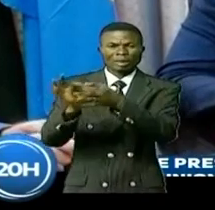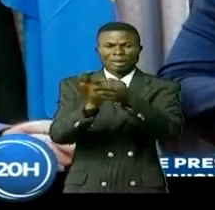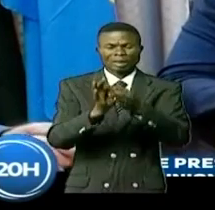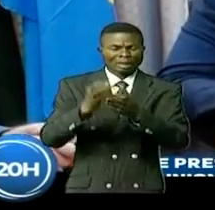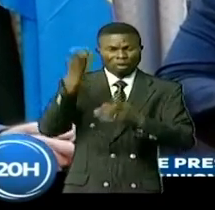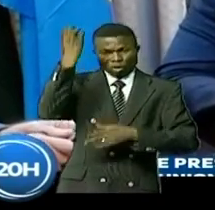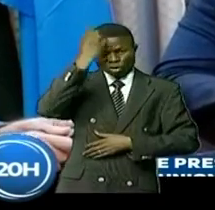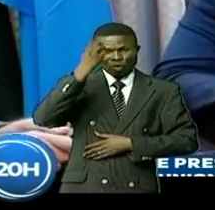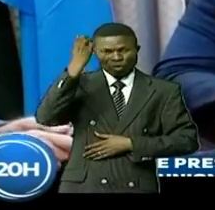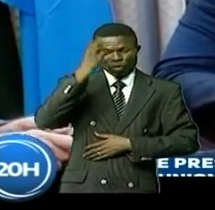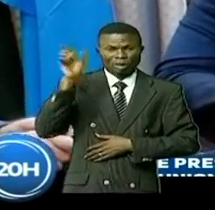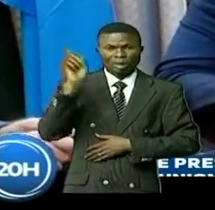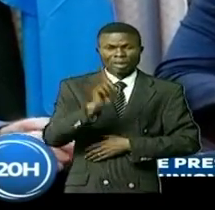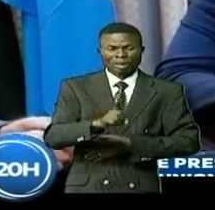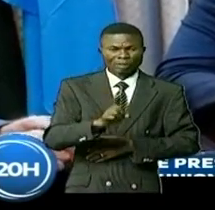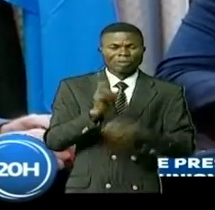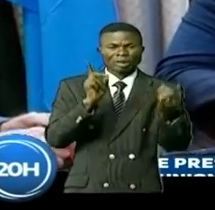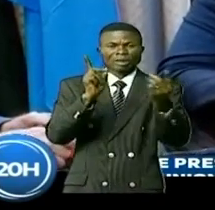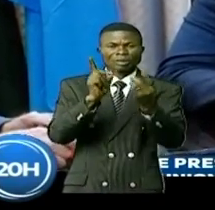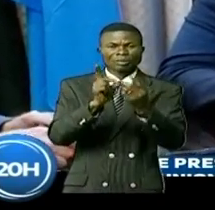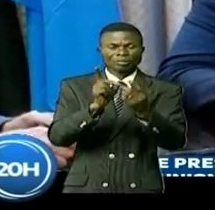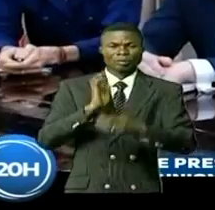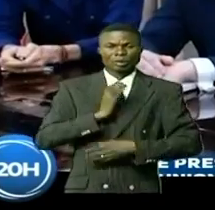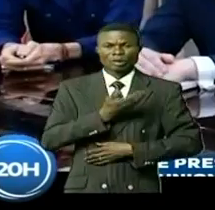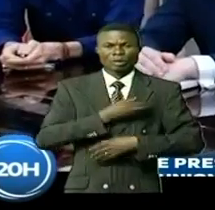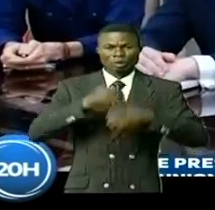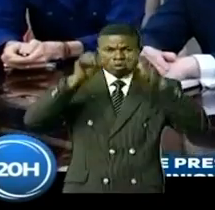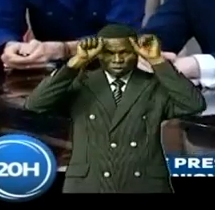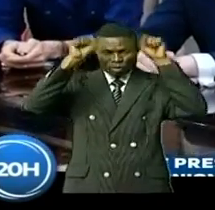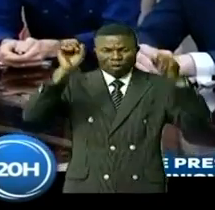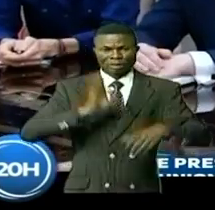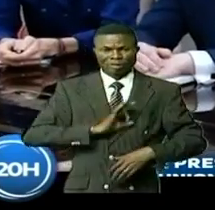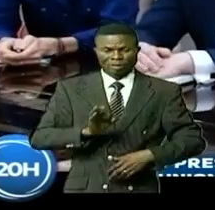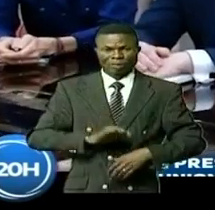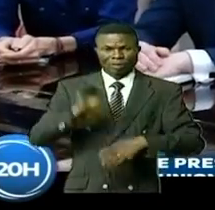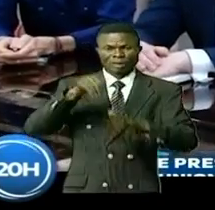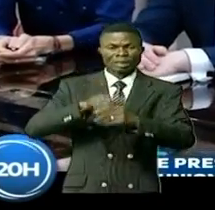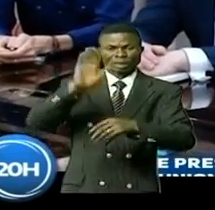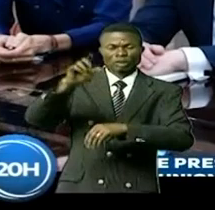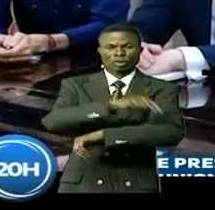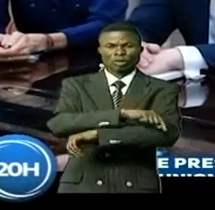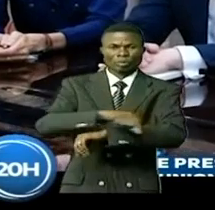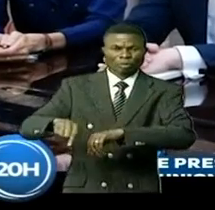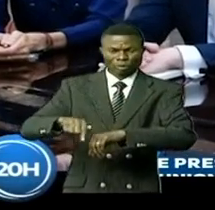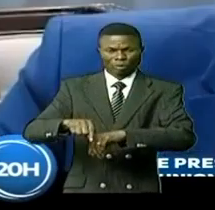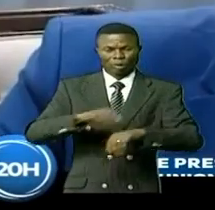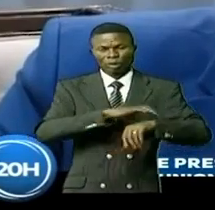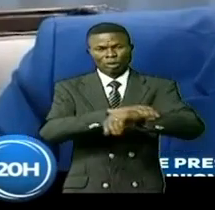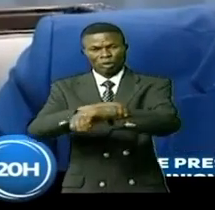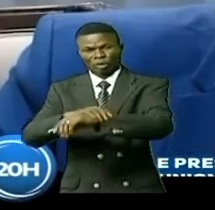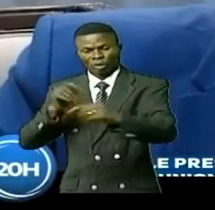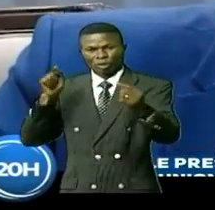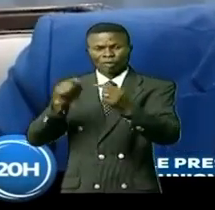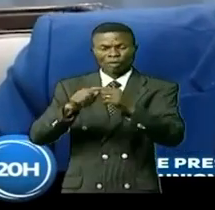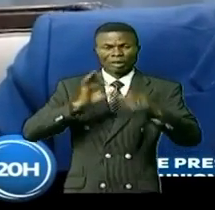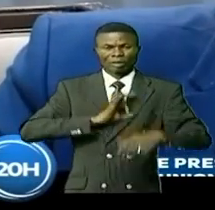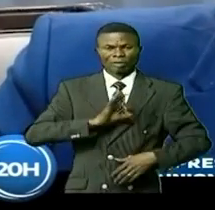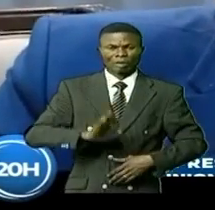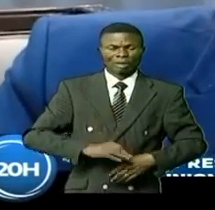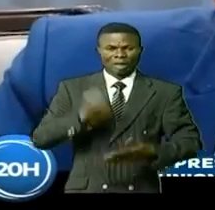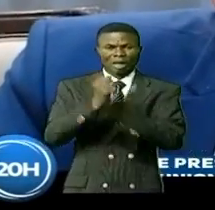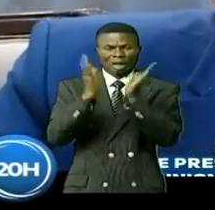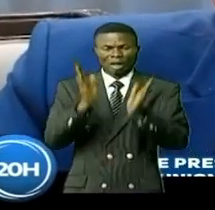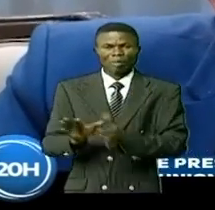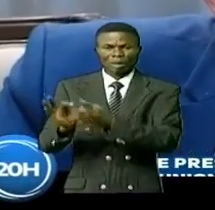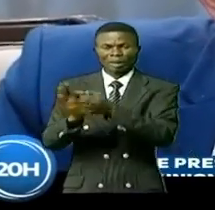européenne, est venue rencontrer le président de la République à la Cité de l'Union africaine, conduite auprès du chef de l'État par l'ambassadeur de